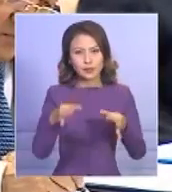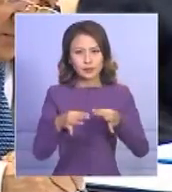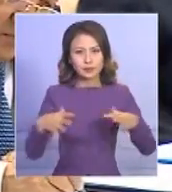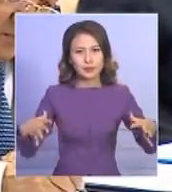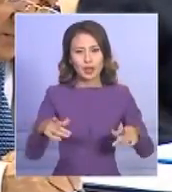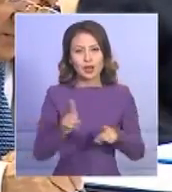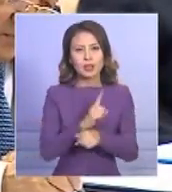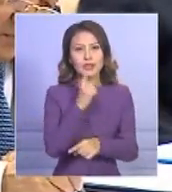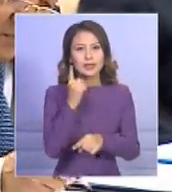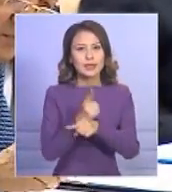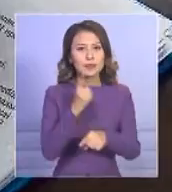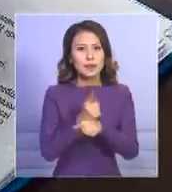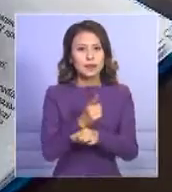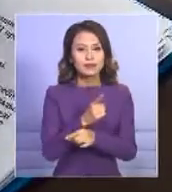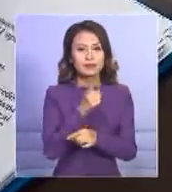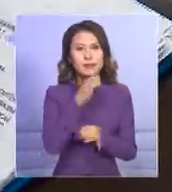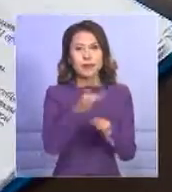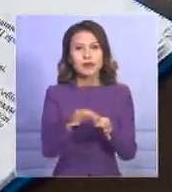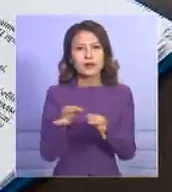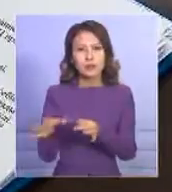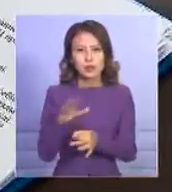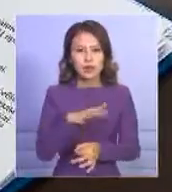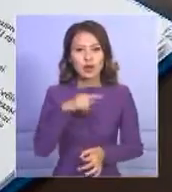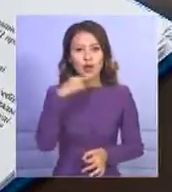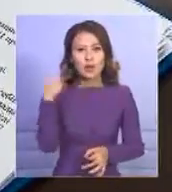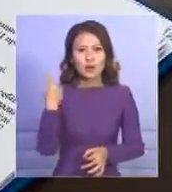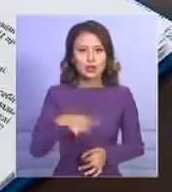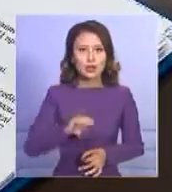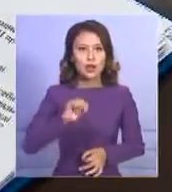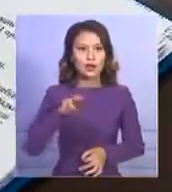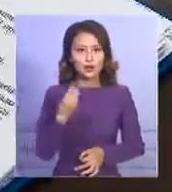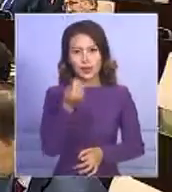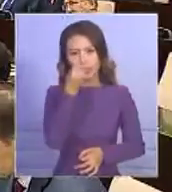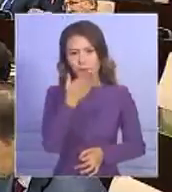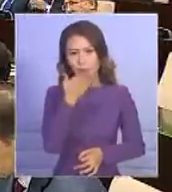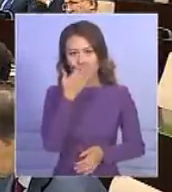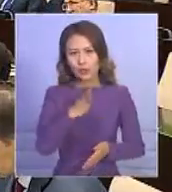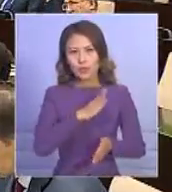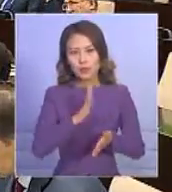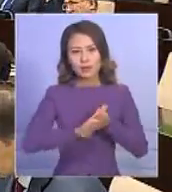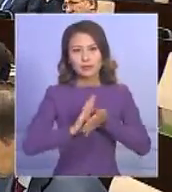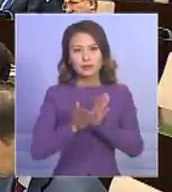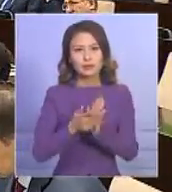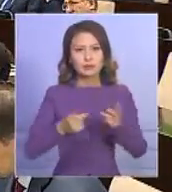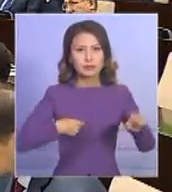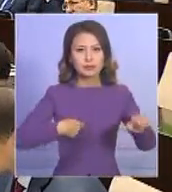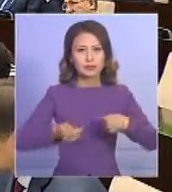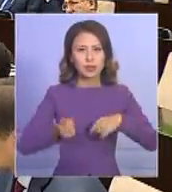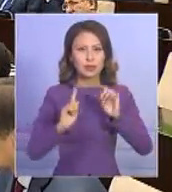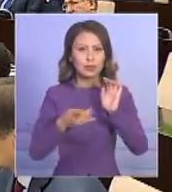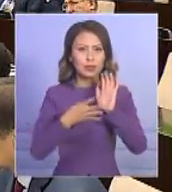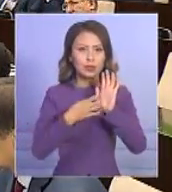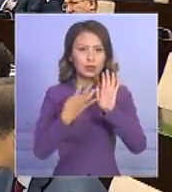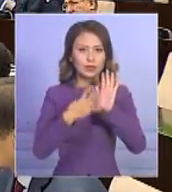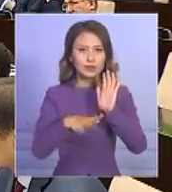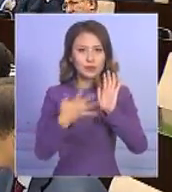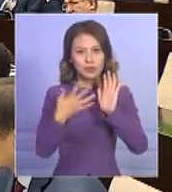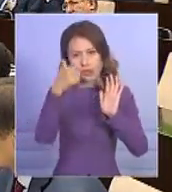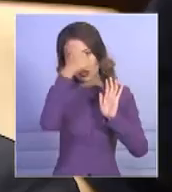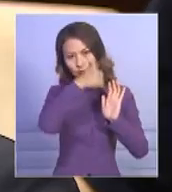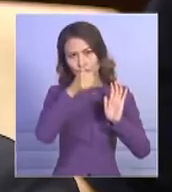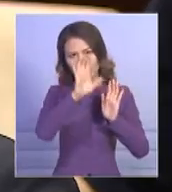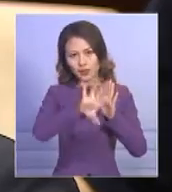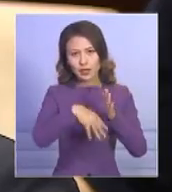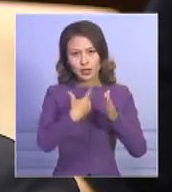таратпау мақсатында Еуропалық одақ, Ресей, ақш пен Жапония арасындағы келісім бойынша құрылған. Еліміз осы орталыққа 95 жылдан бері